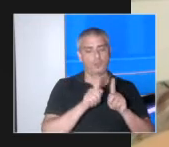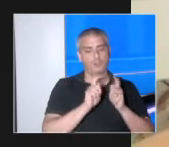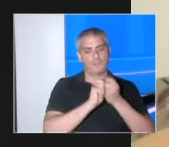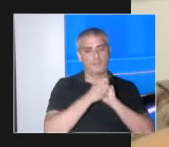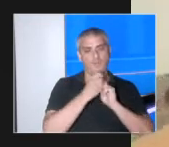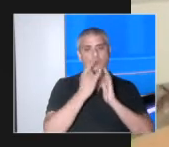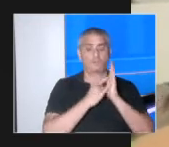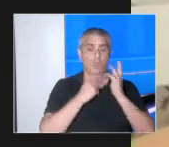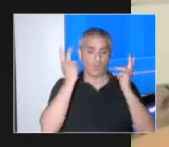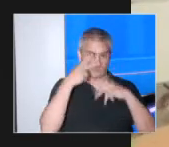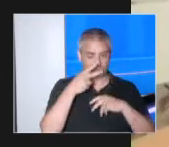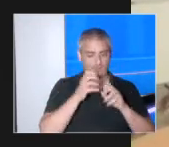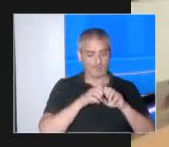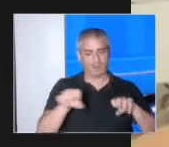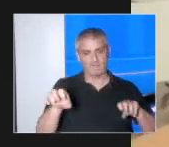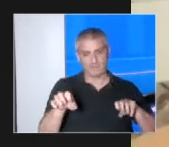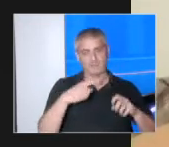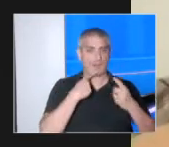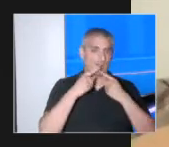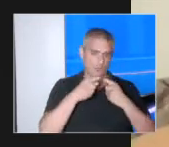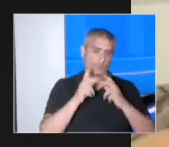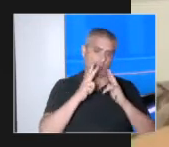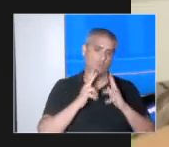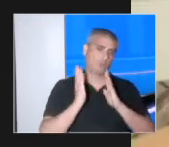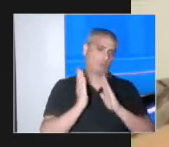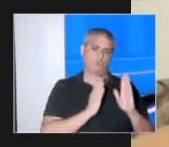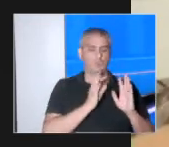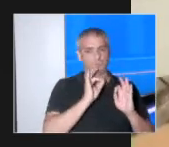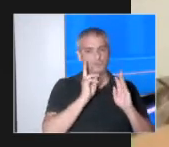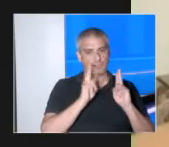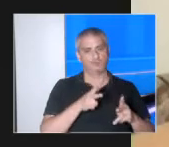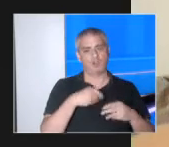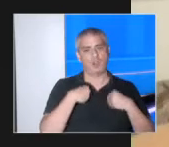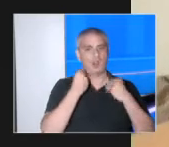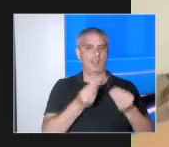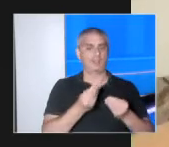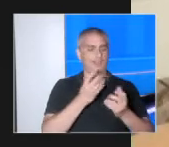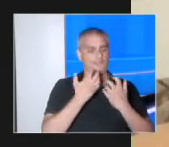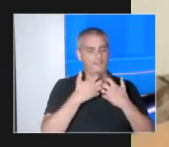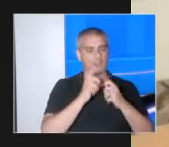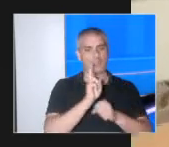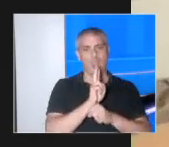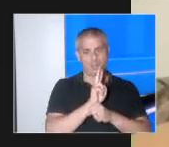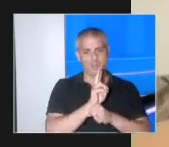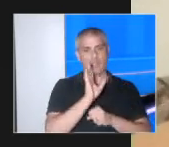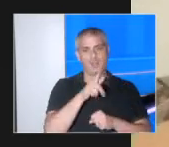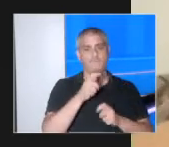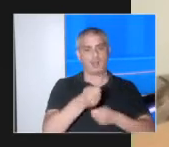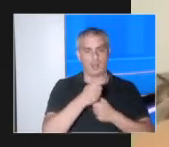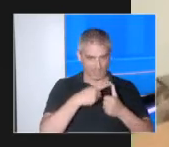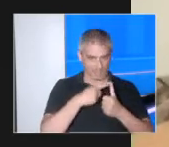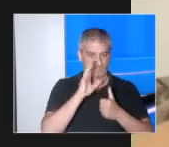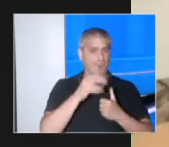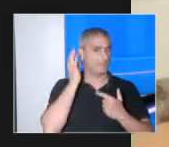רפורמות מחוק ההסדרים, לפצל אותם, לדון בהם באופן מסודר, כדי שאפשר יהיה לתת מנגנוני הגנה גם לחקלאים,